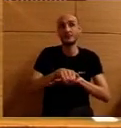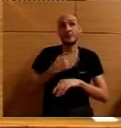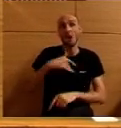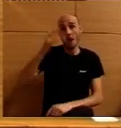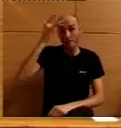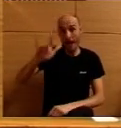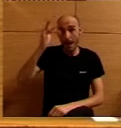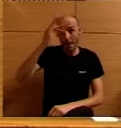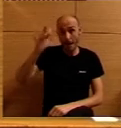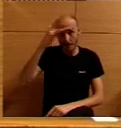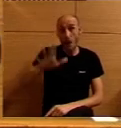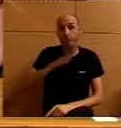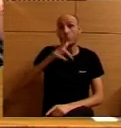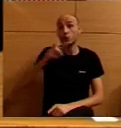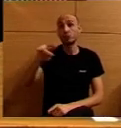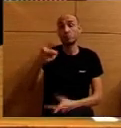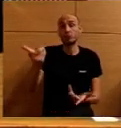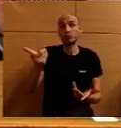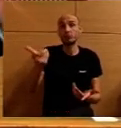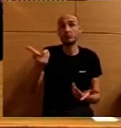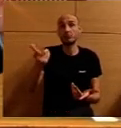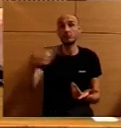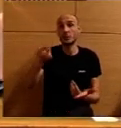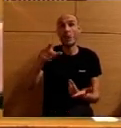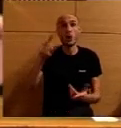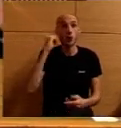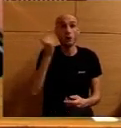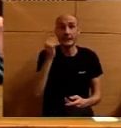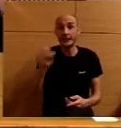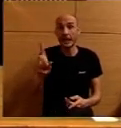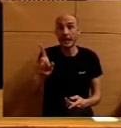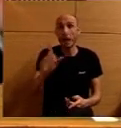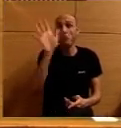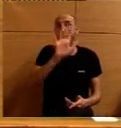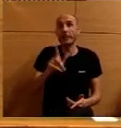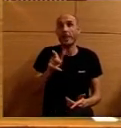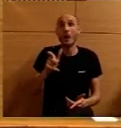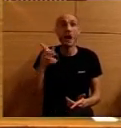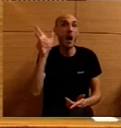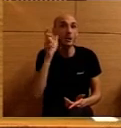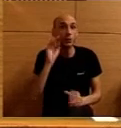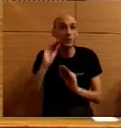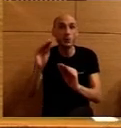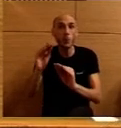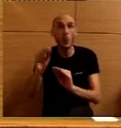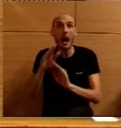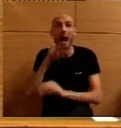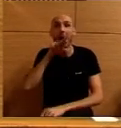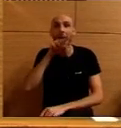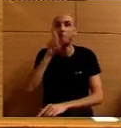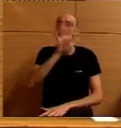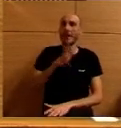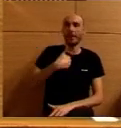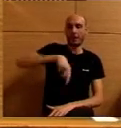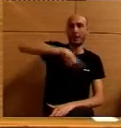dir-li també totes aquestes coses, perquè vostè, si només el senten a vostè, pareix que siguem la banda d'Alibaba. I així jo he vingut